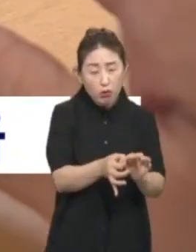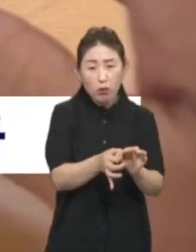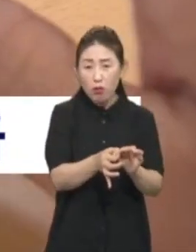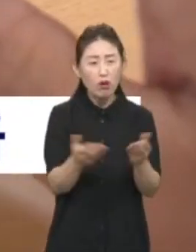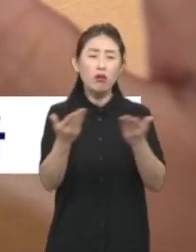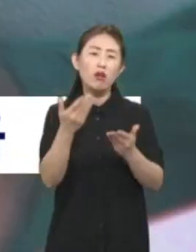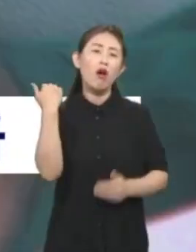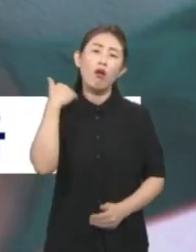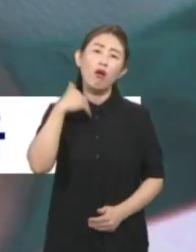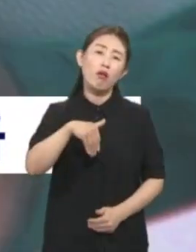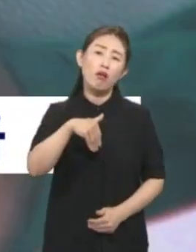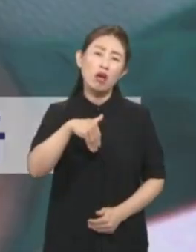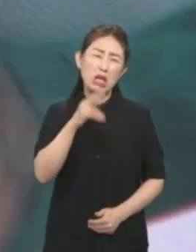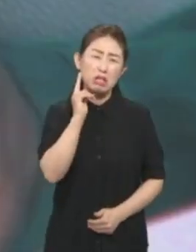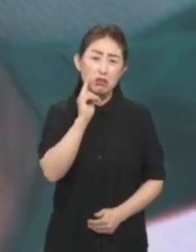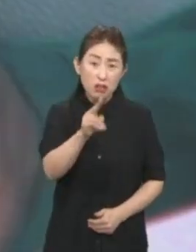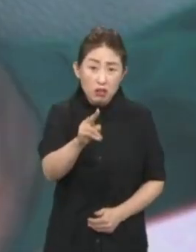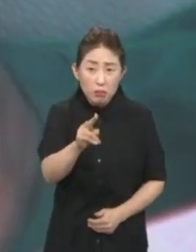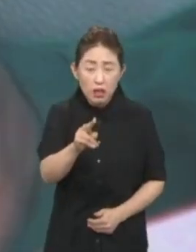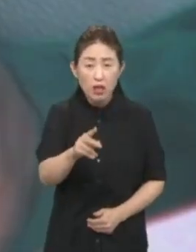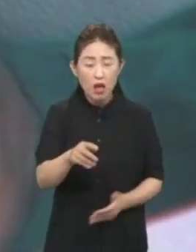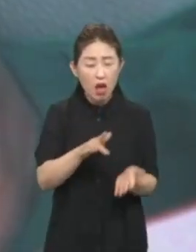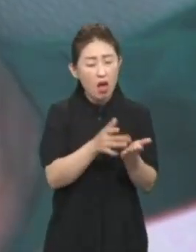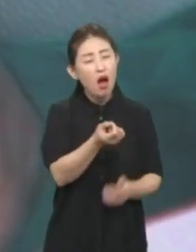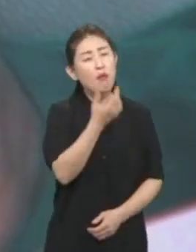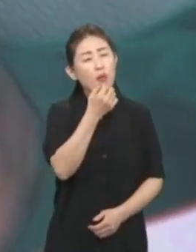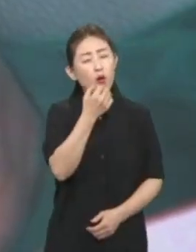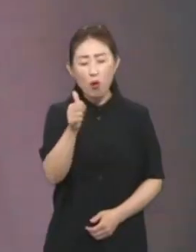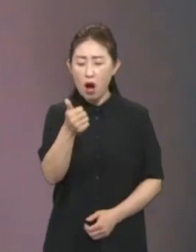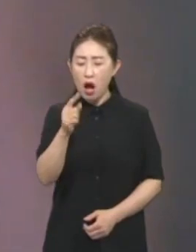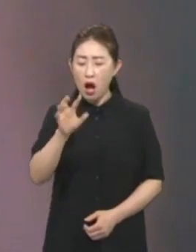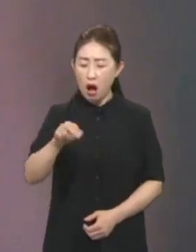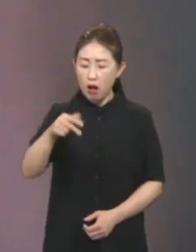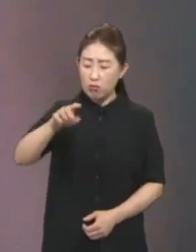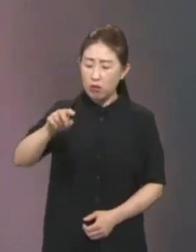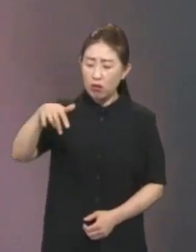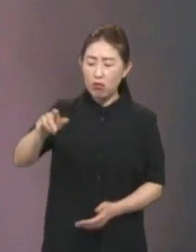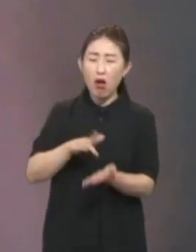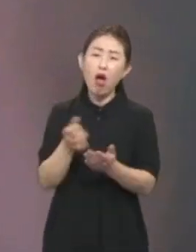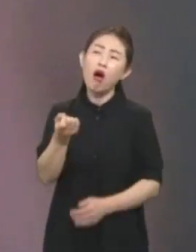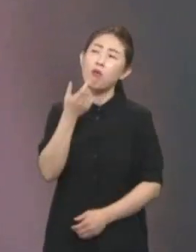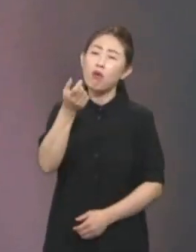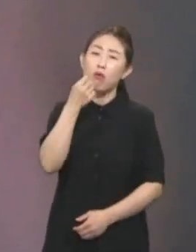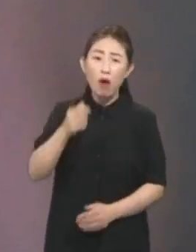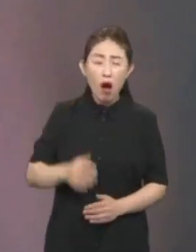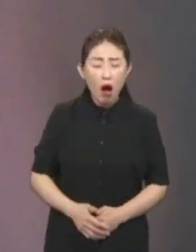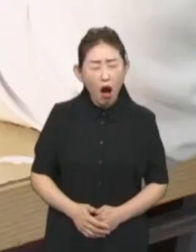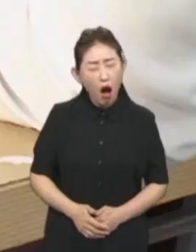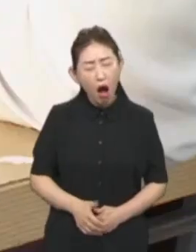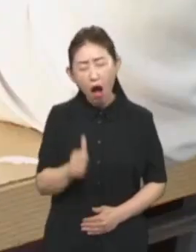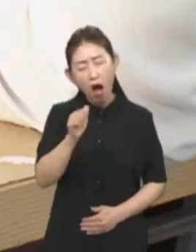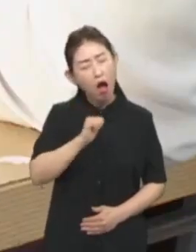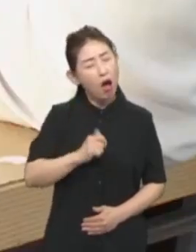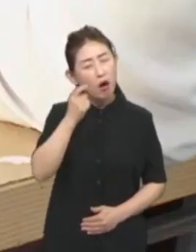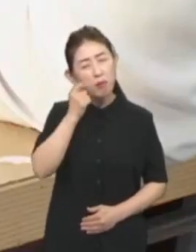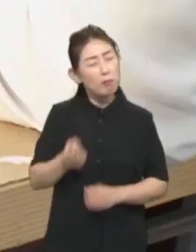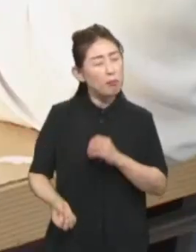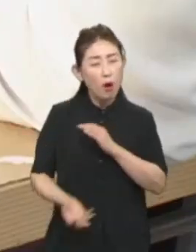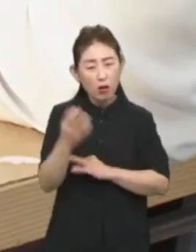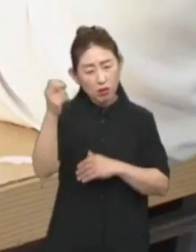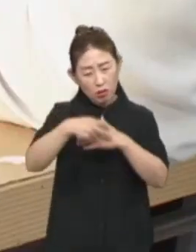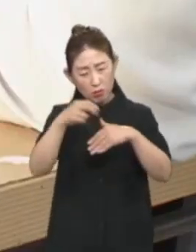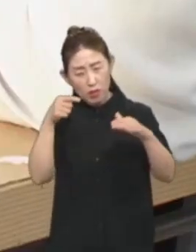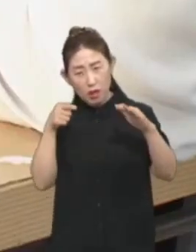하지 못할 정도로 고통이 계속돼 진통제와 항생제로 버텨야 했습니다. 통증을 견디다 못해 병원에 수차례 다시